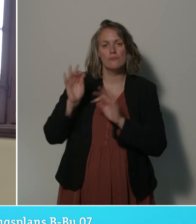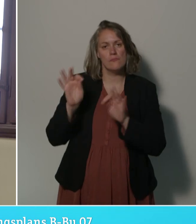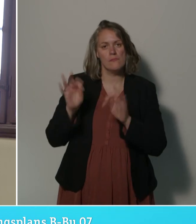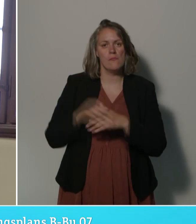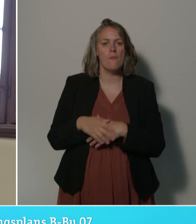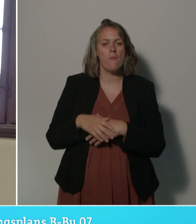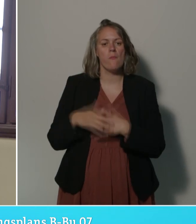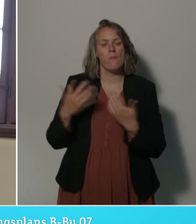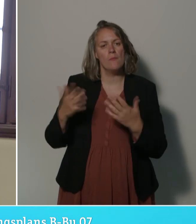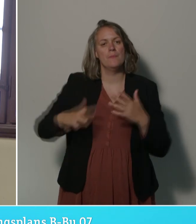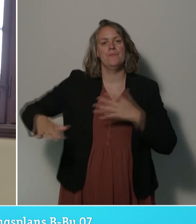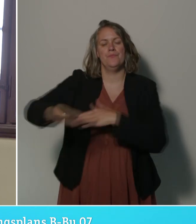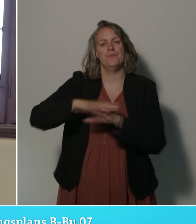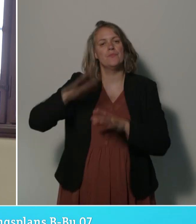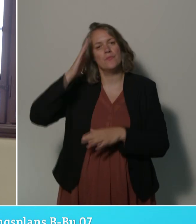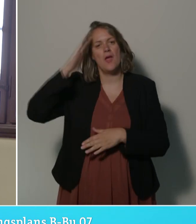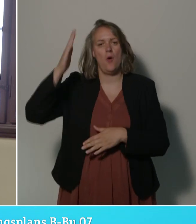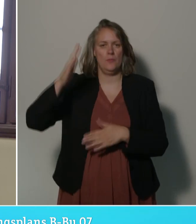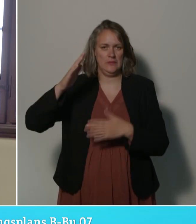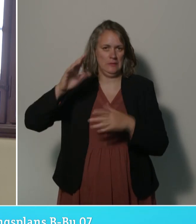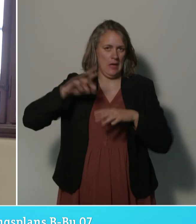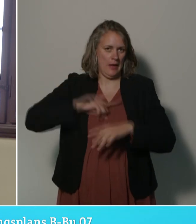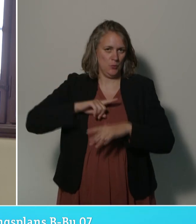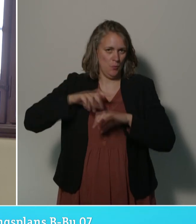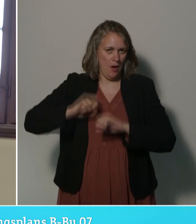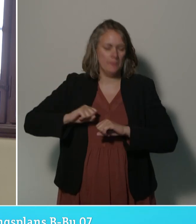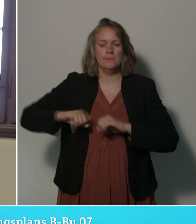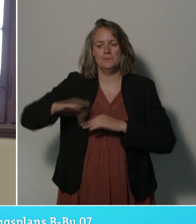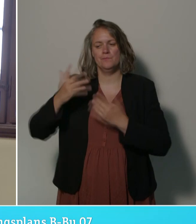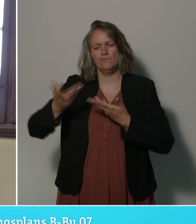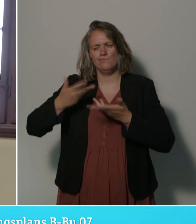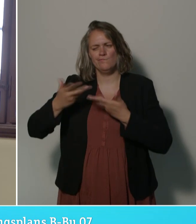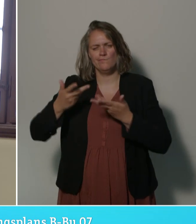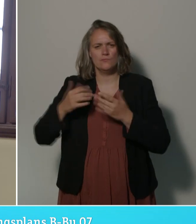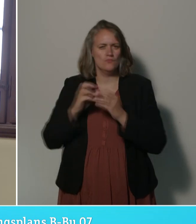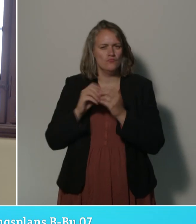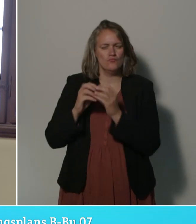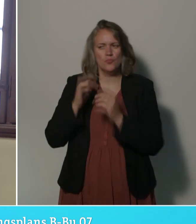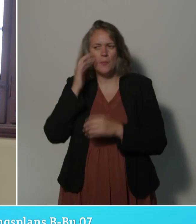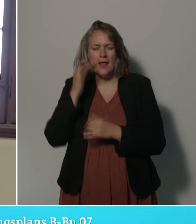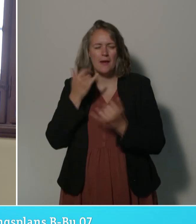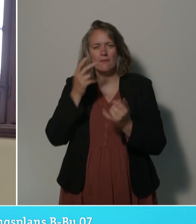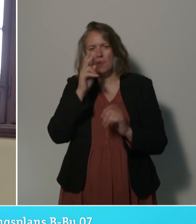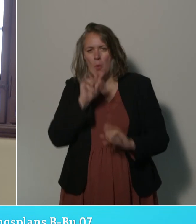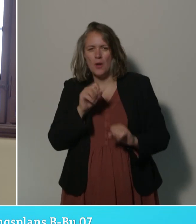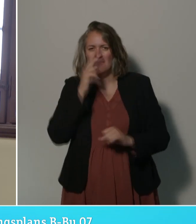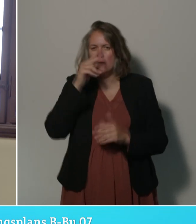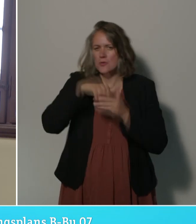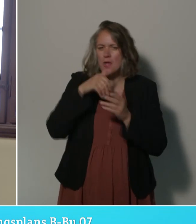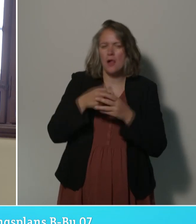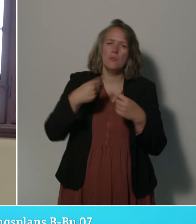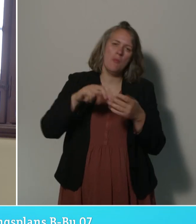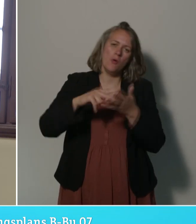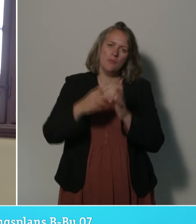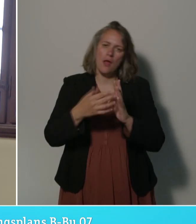dem Hauptflächeneigentümer dabei, einen Bebauungsplan zu entwickeln, der dann auch in